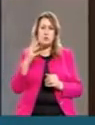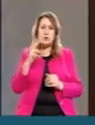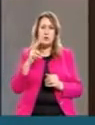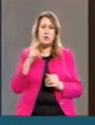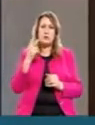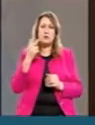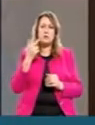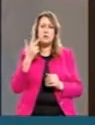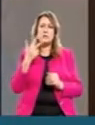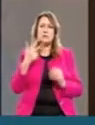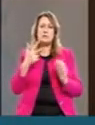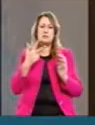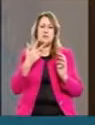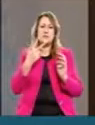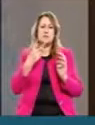окатышей на 37%,